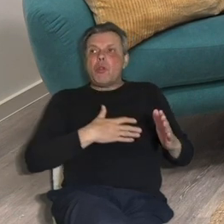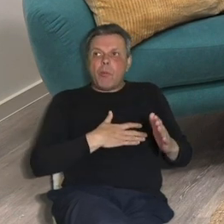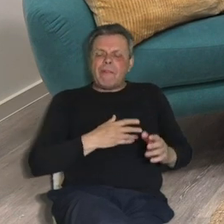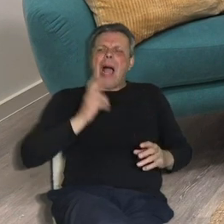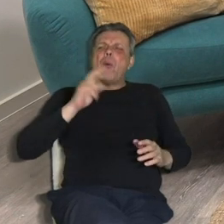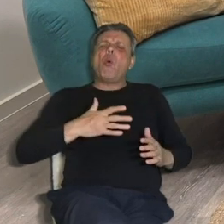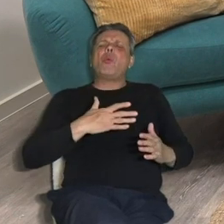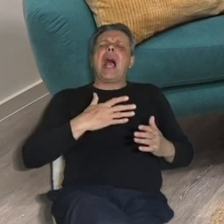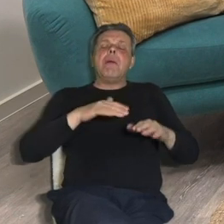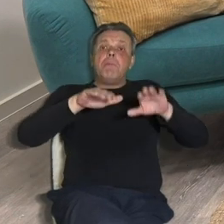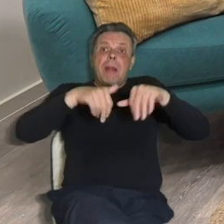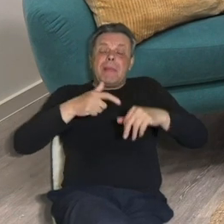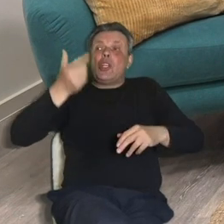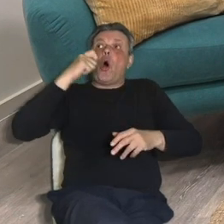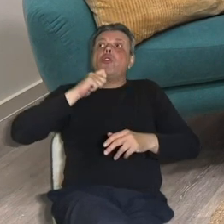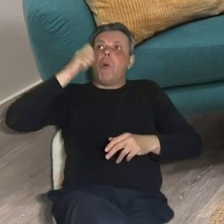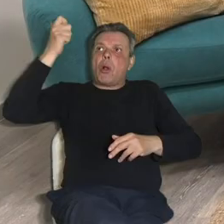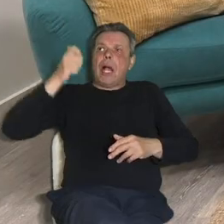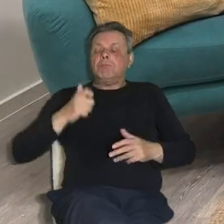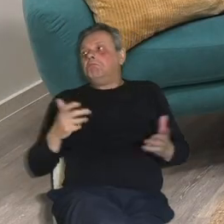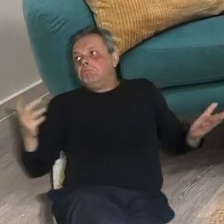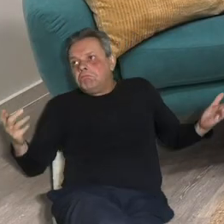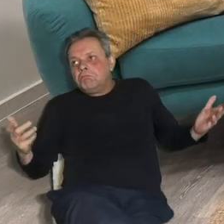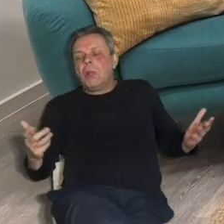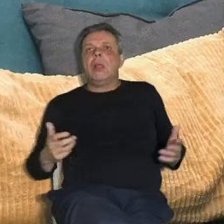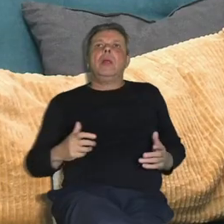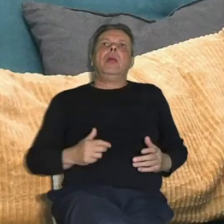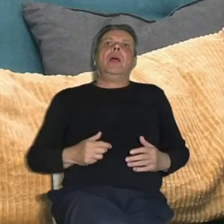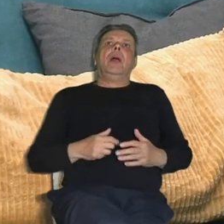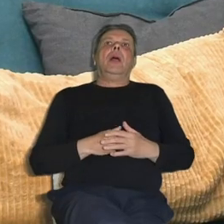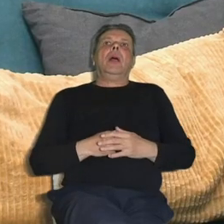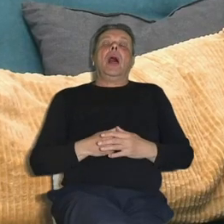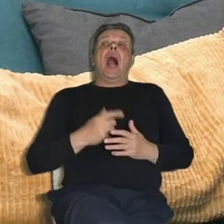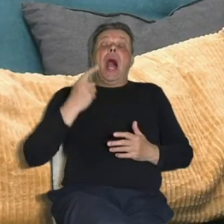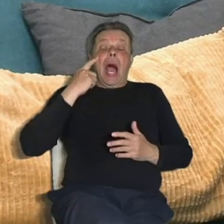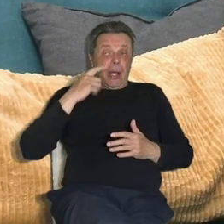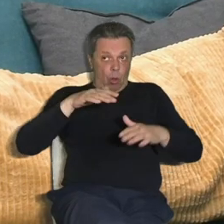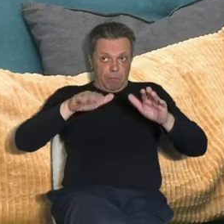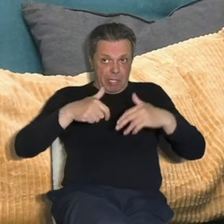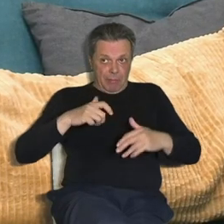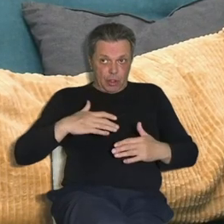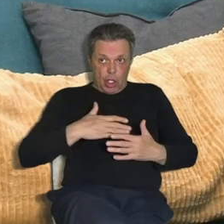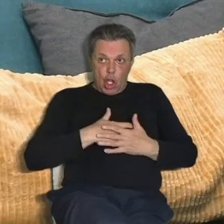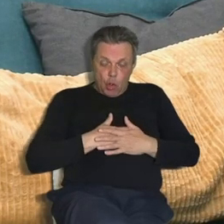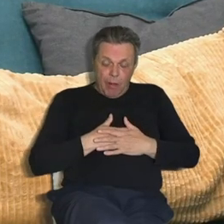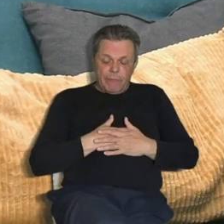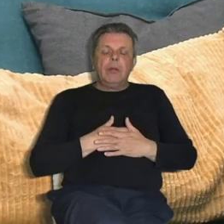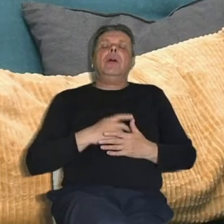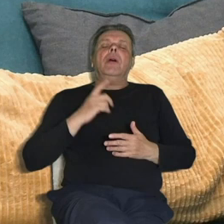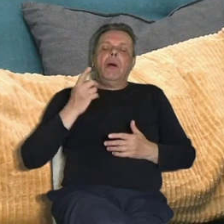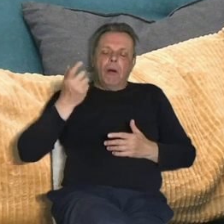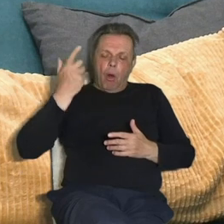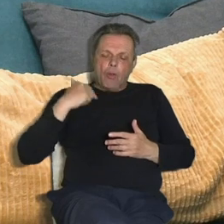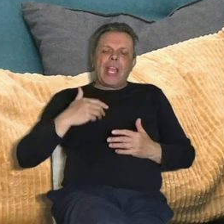samo od Boga, jer čovjek po sebi nema ljubavi. On može eventualno primiti, tek kad primiš ljubav, onda je možeš nekome i posredovati. Dakle, ja